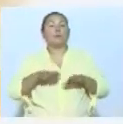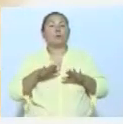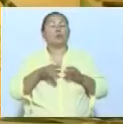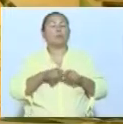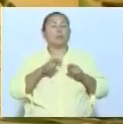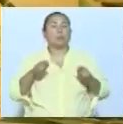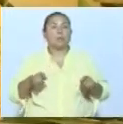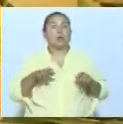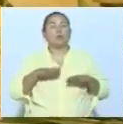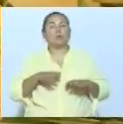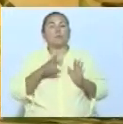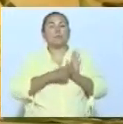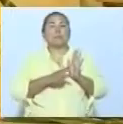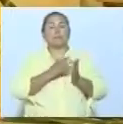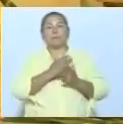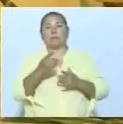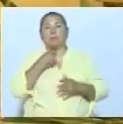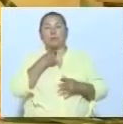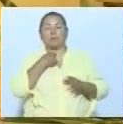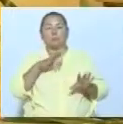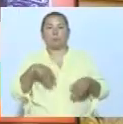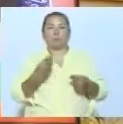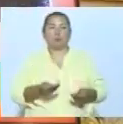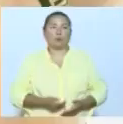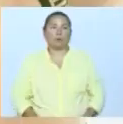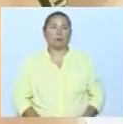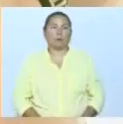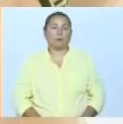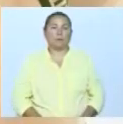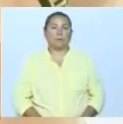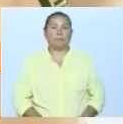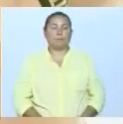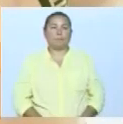ғимаратындағы учаскеге 80-ге жуық дауыс беруші келген.